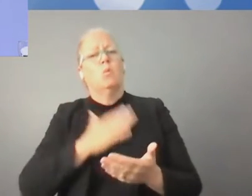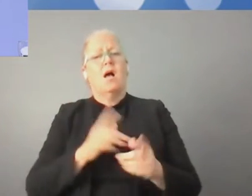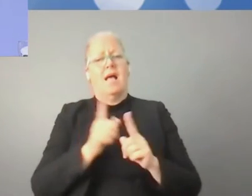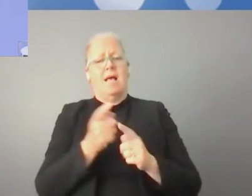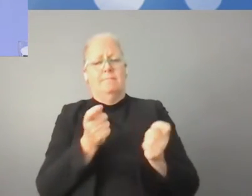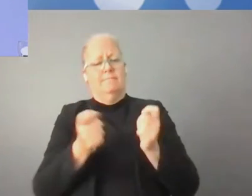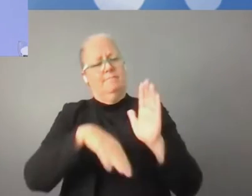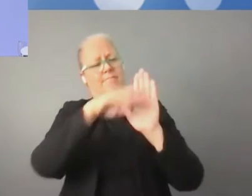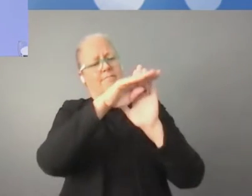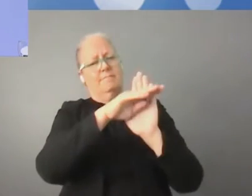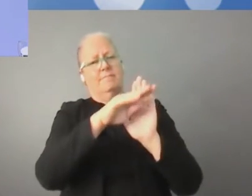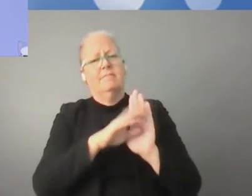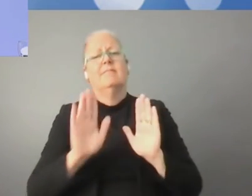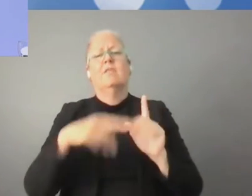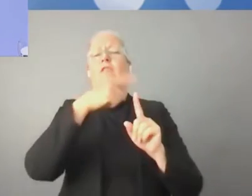выступала